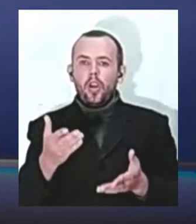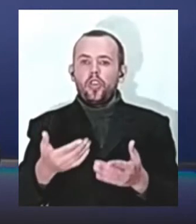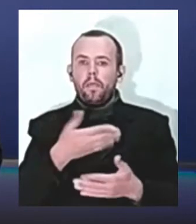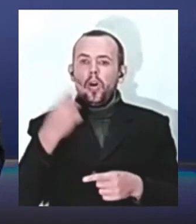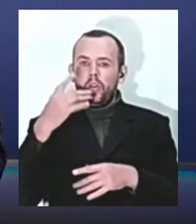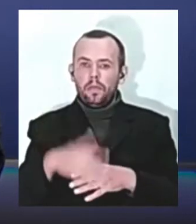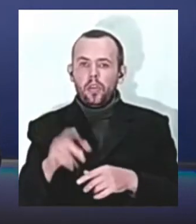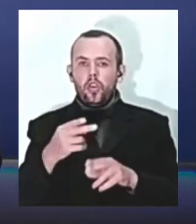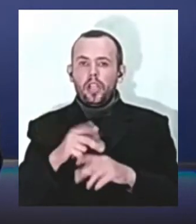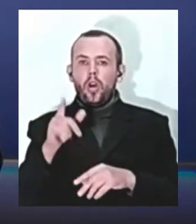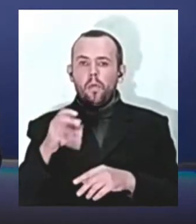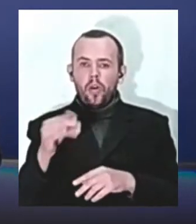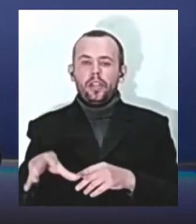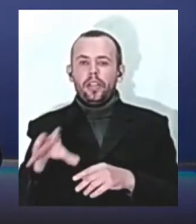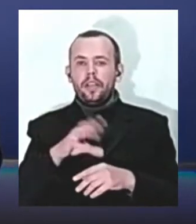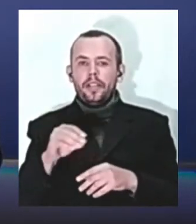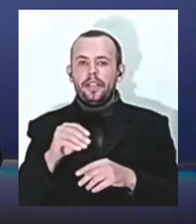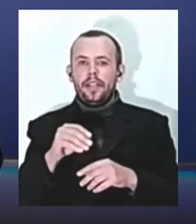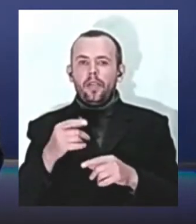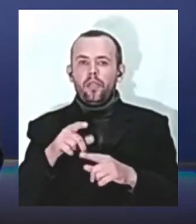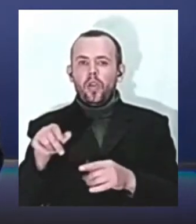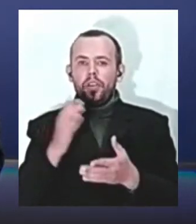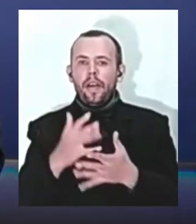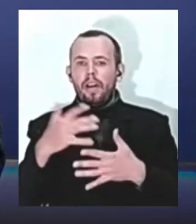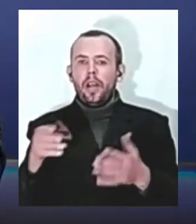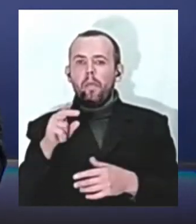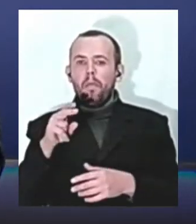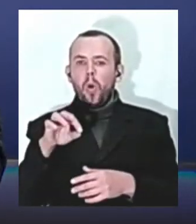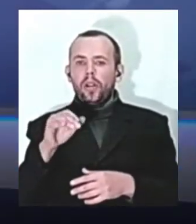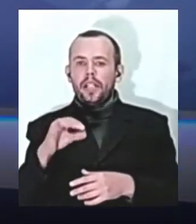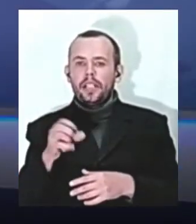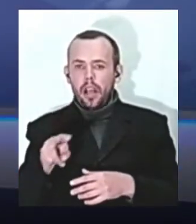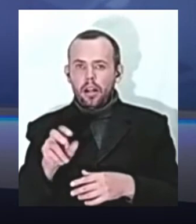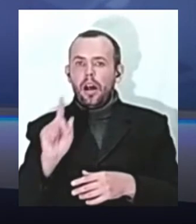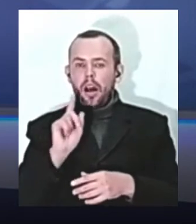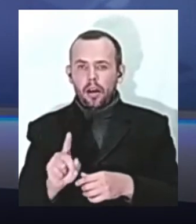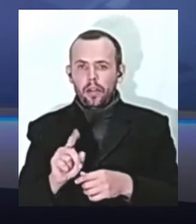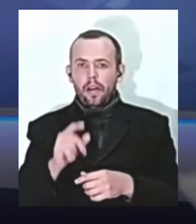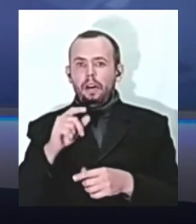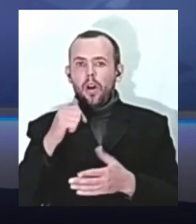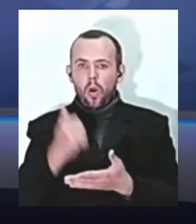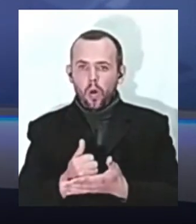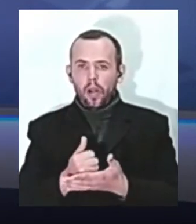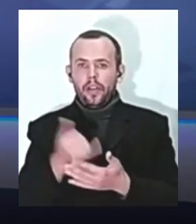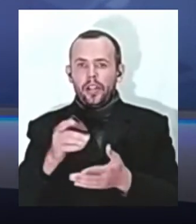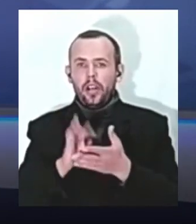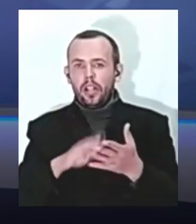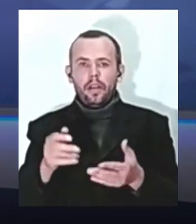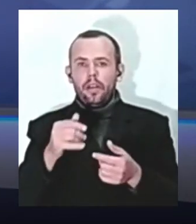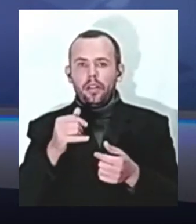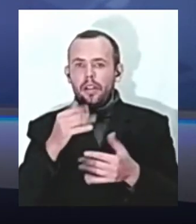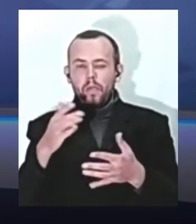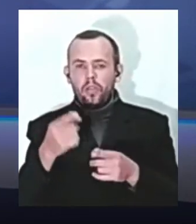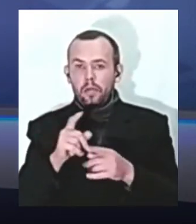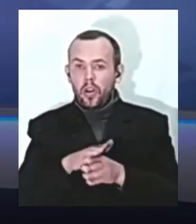в цій конфігурації, в неї є великий потенціал, але там голова і так далі не може цей потенціал реалізувати, відповідно,